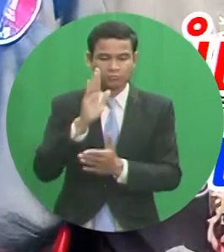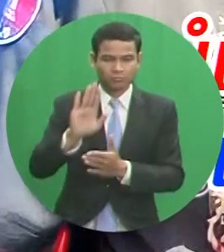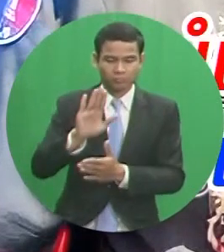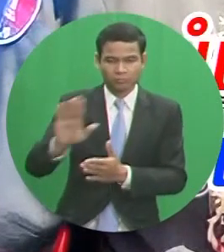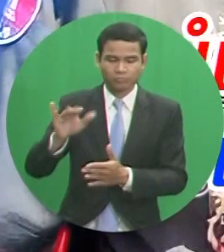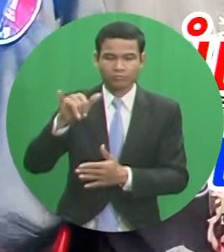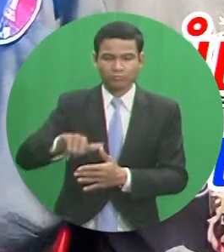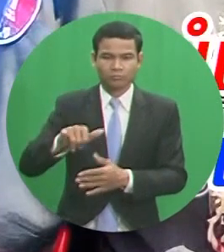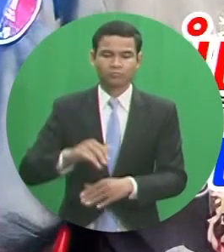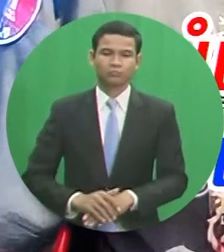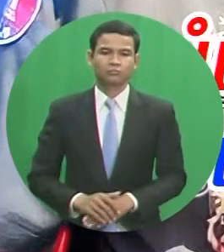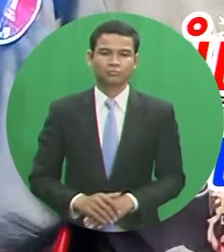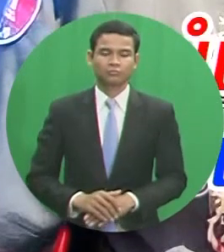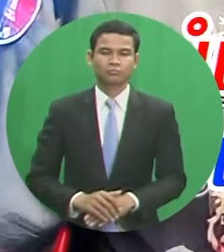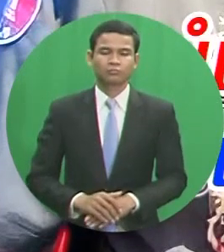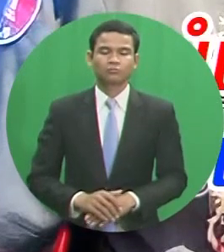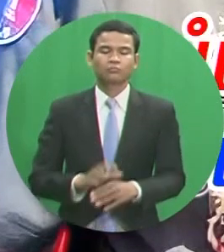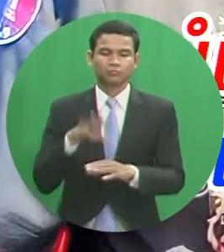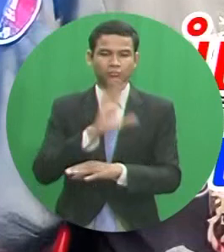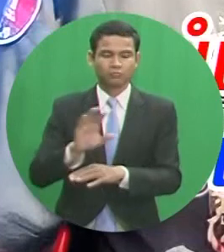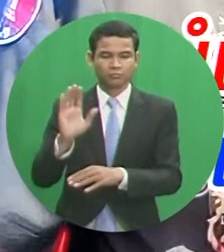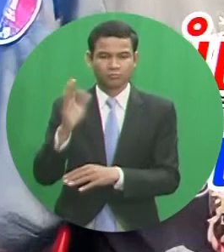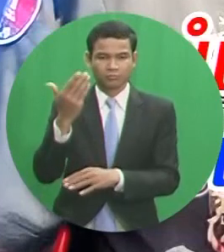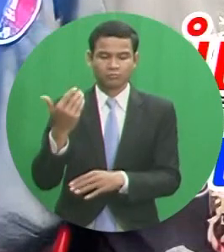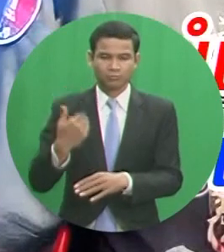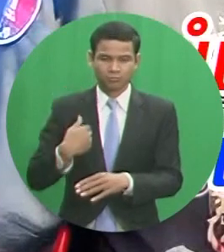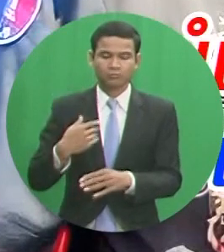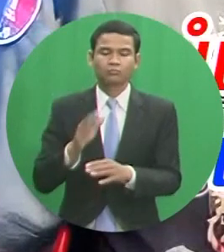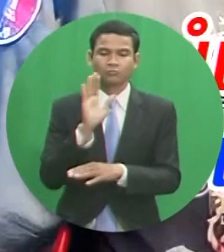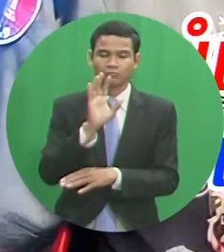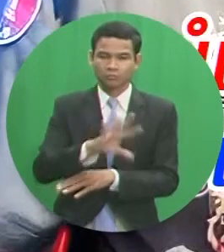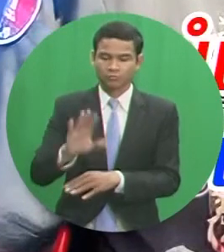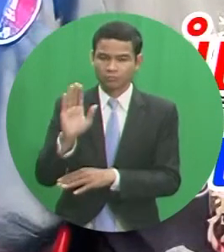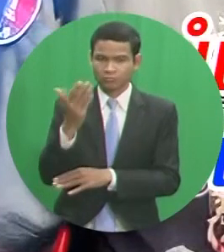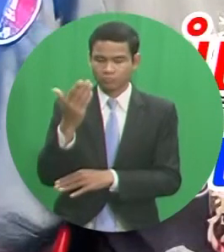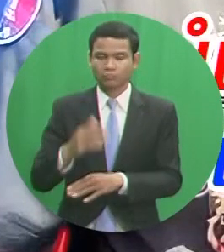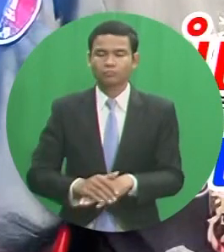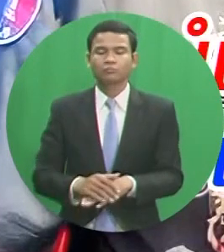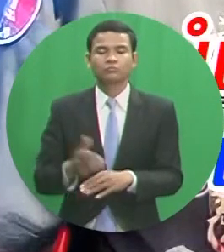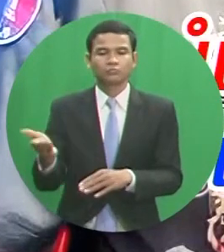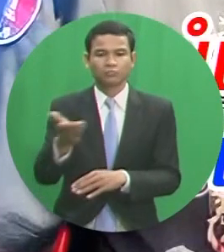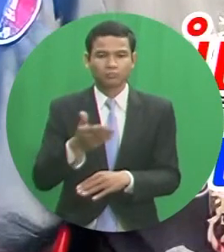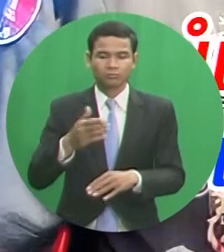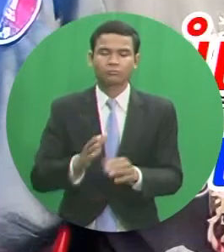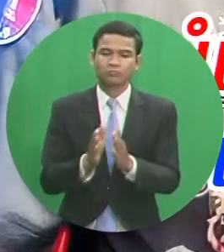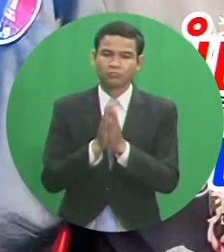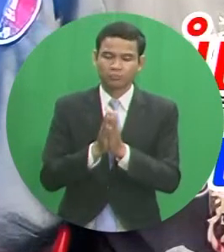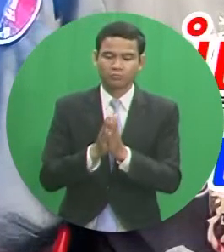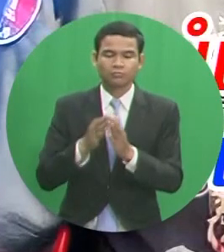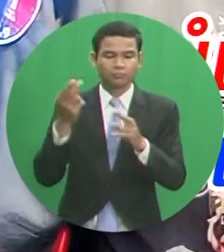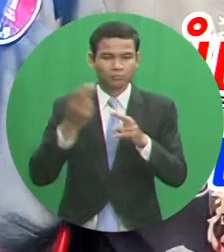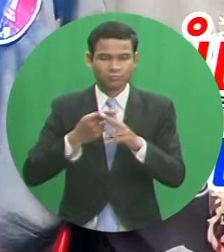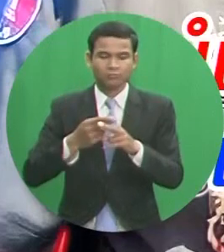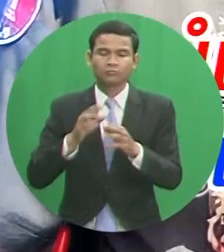อนในลายแคดมวยจำนวนแคดมวยจำนวนปนนอโดยใช้ส้มอันวัด